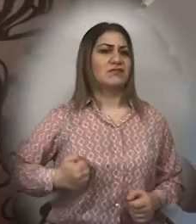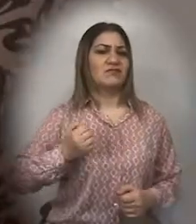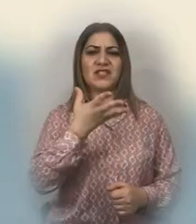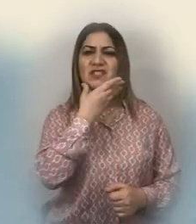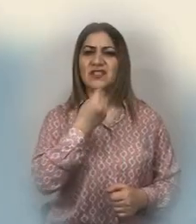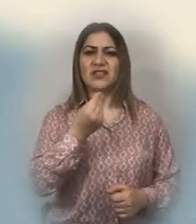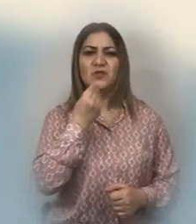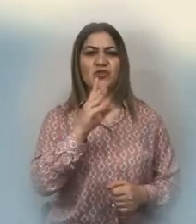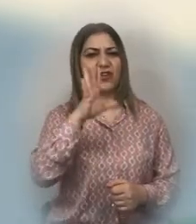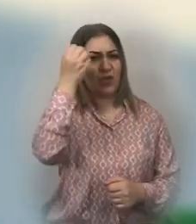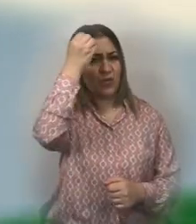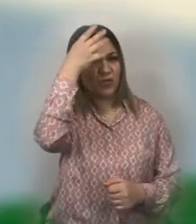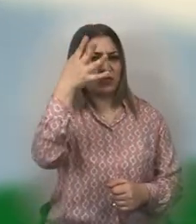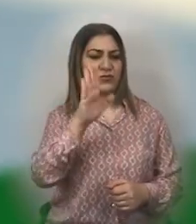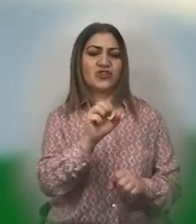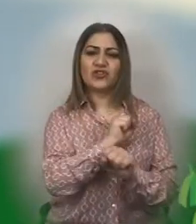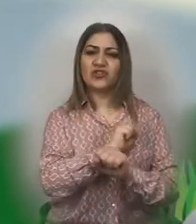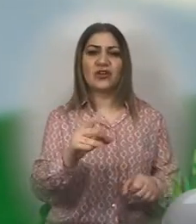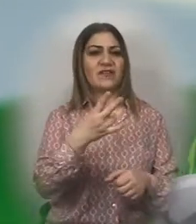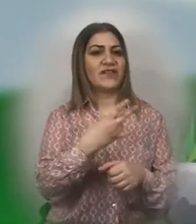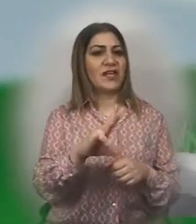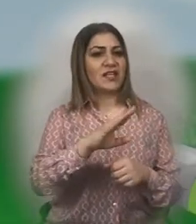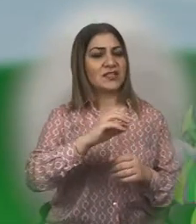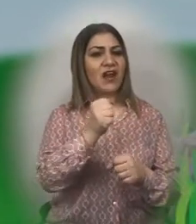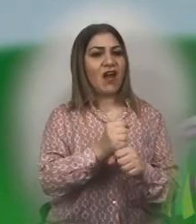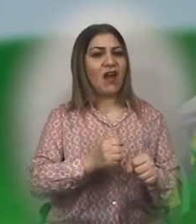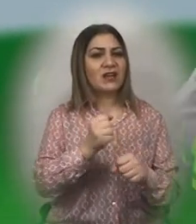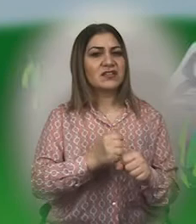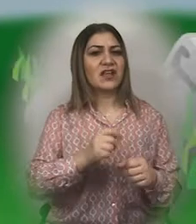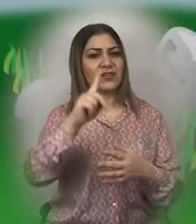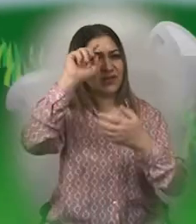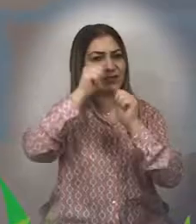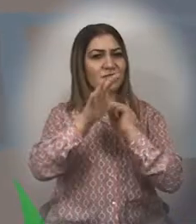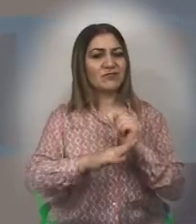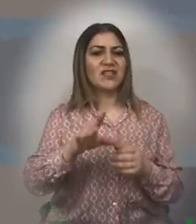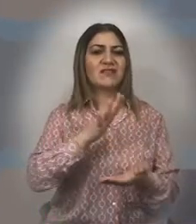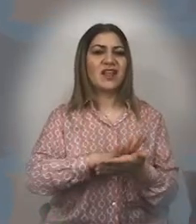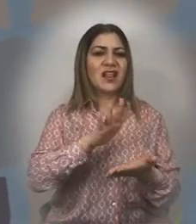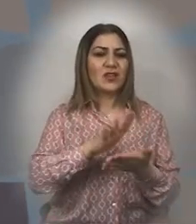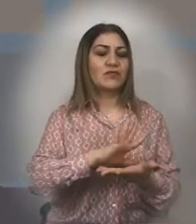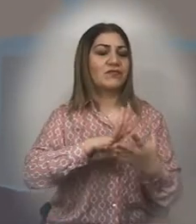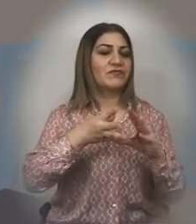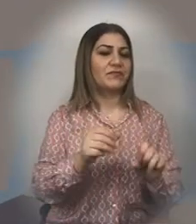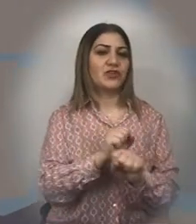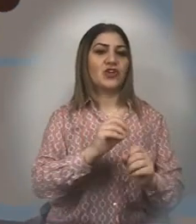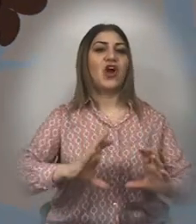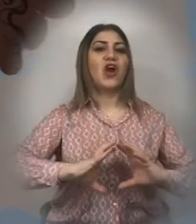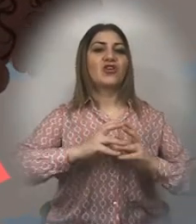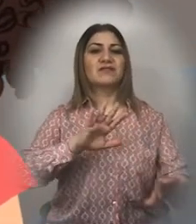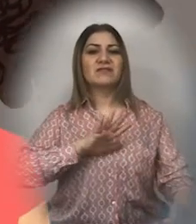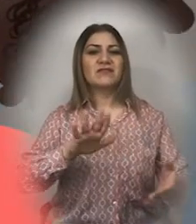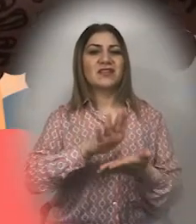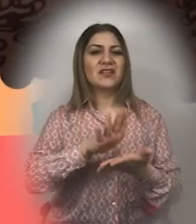վարպահելու համար վանքին իր պարտեզն է նվիրել։ Շատ եմ բարկանում, երբ հուշարձանների վրա տեսնում եմ ներկով, կավիճով կամ էլ